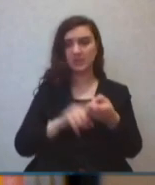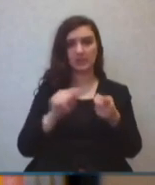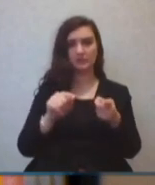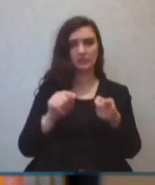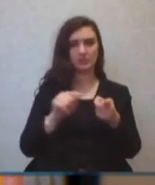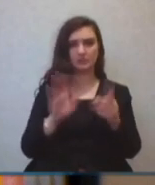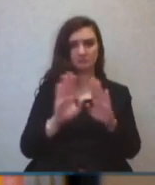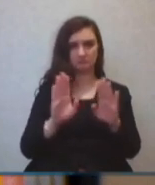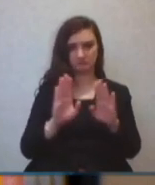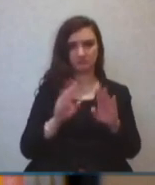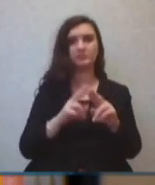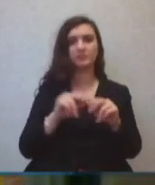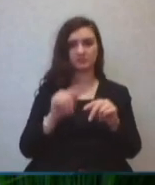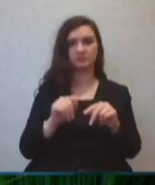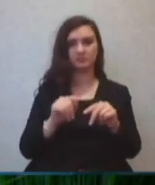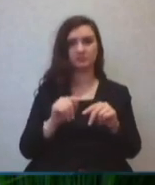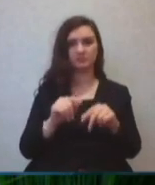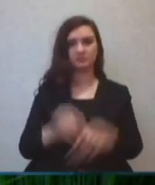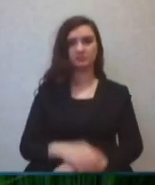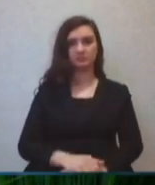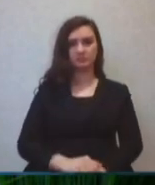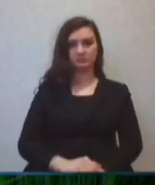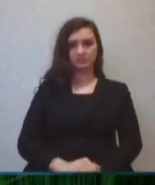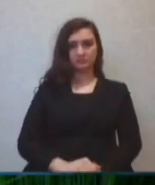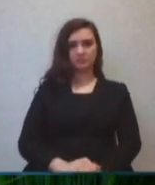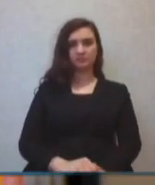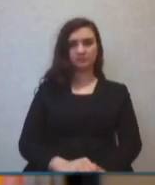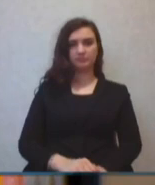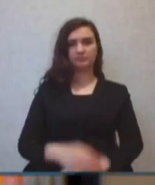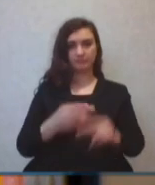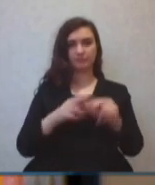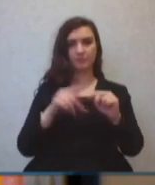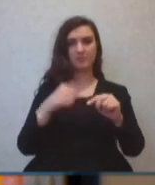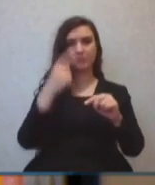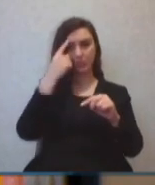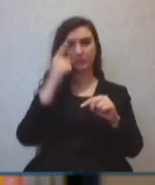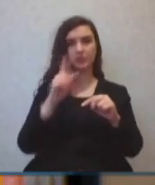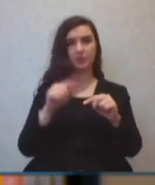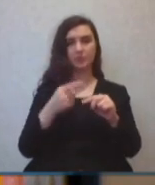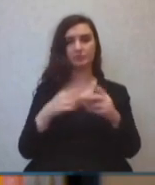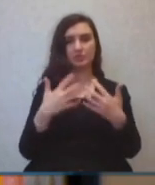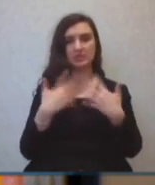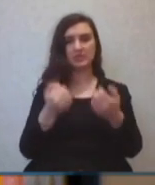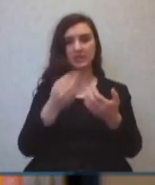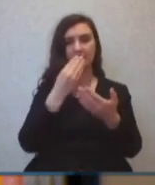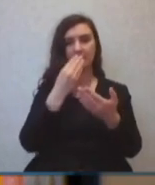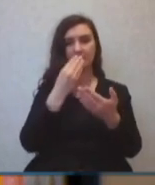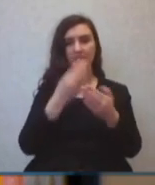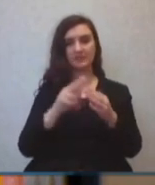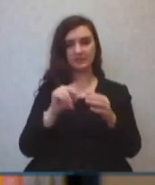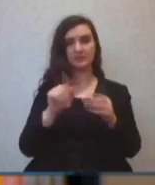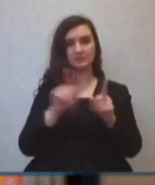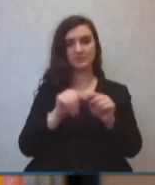იყოს ასოცირებული. მე დაასრულეთ ქავატონი. და ამდენად მე მგონია, რომ ჯანსაღი კვების